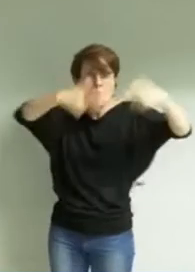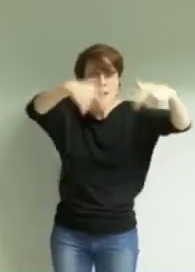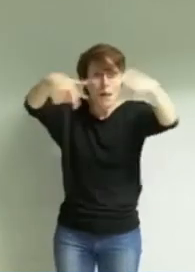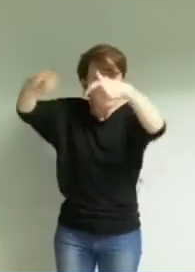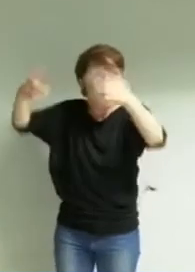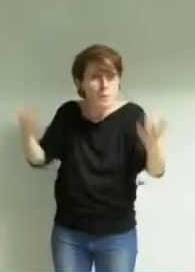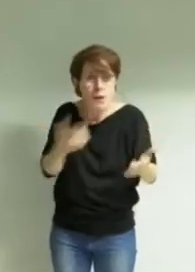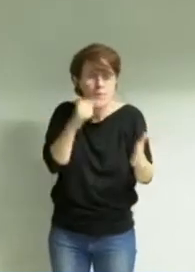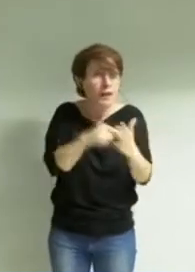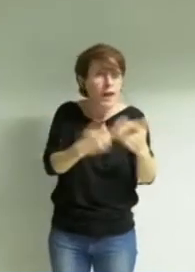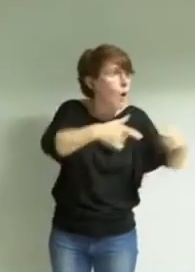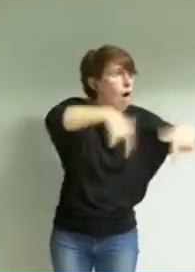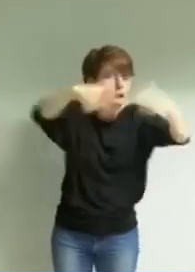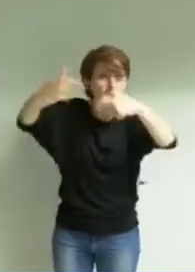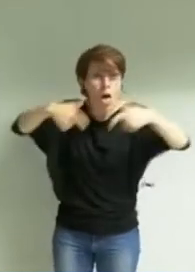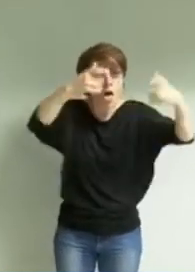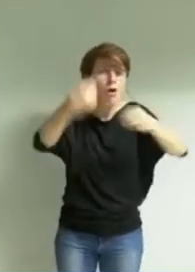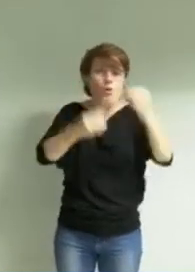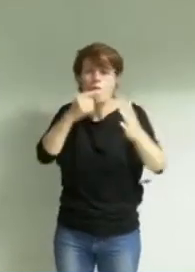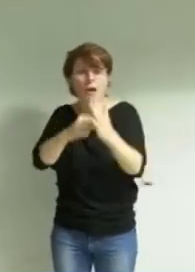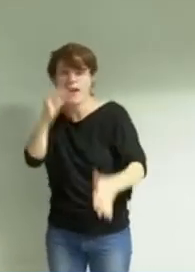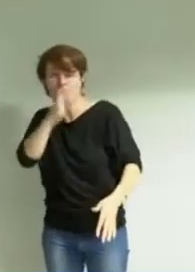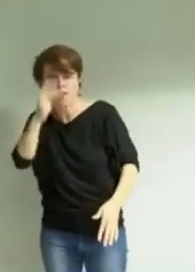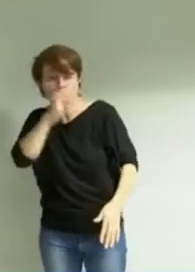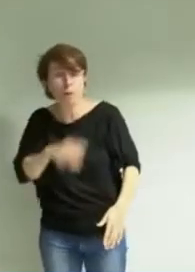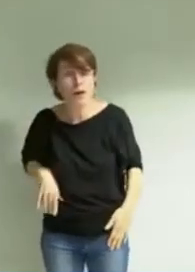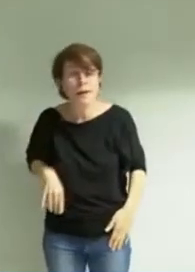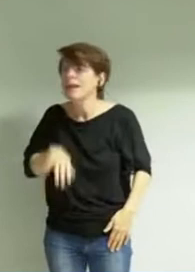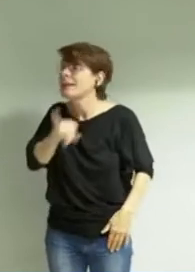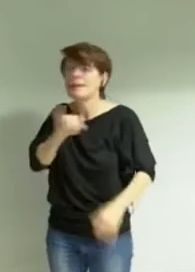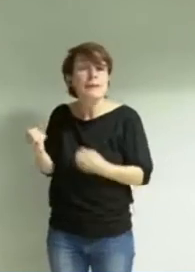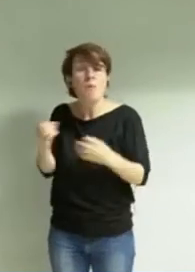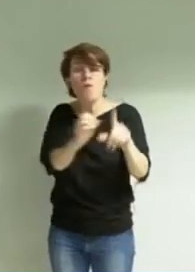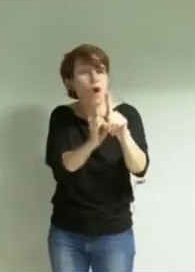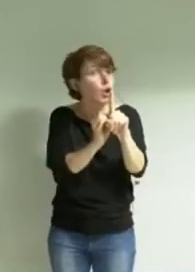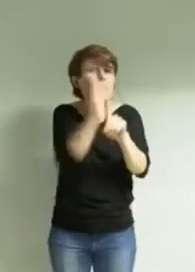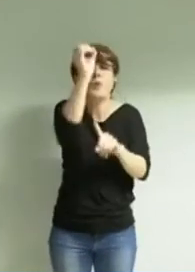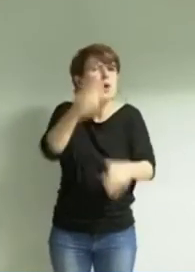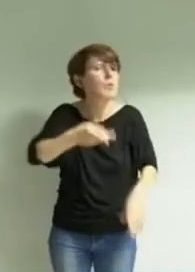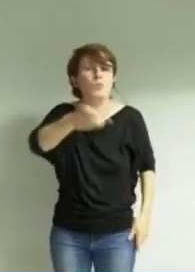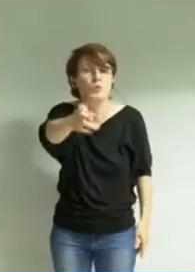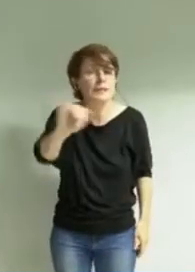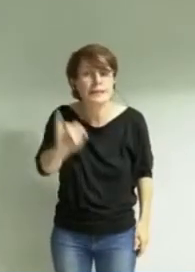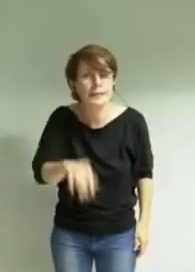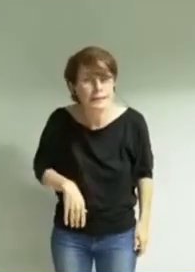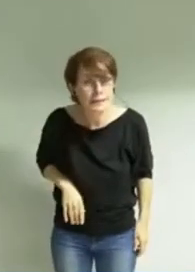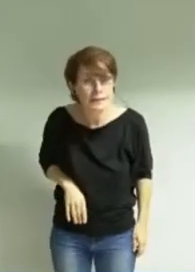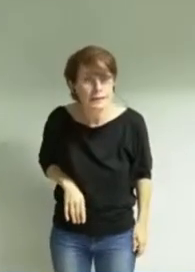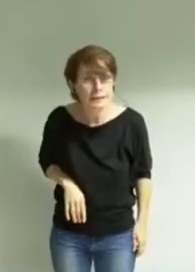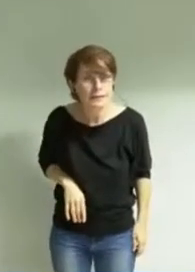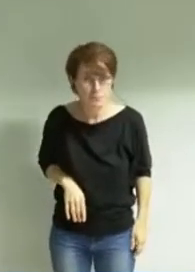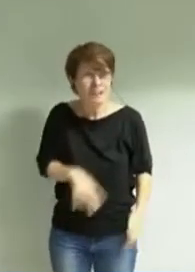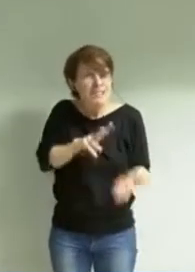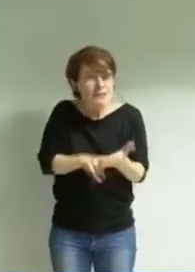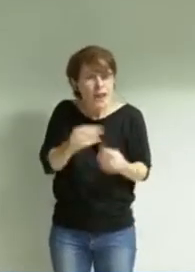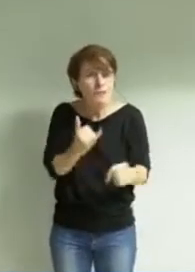une urbanisation, qui va le plus augmenter, va le plus créer un îlot de chaleur? C'est vrai